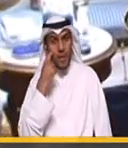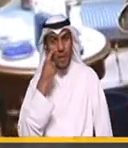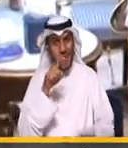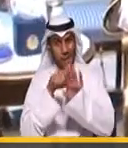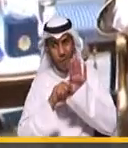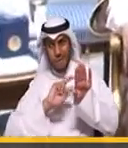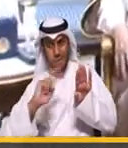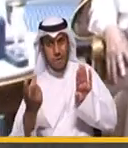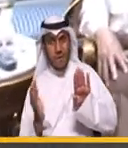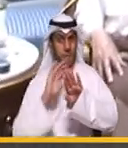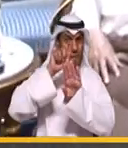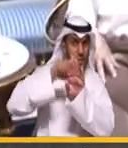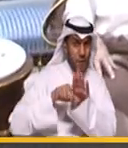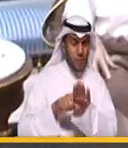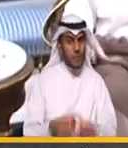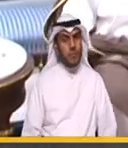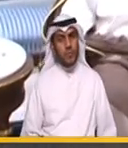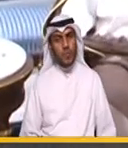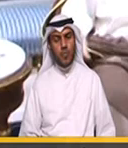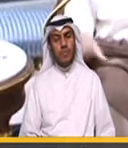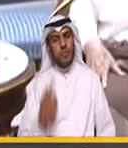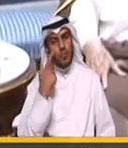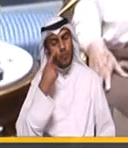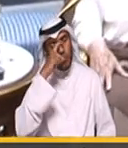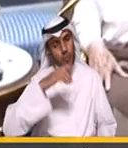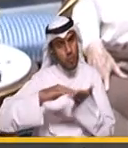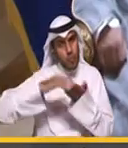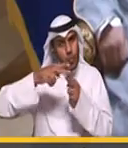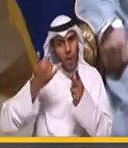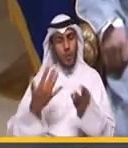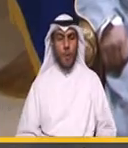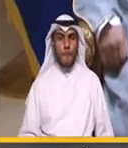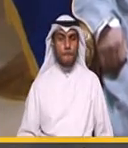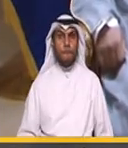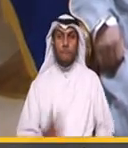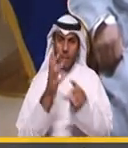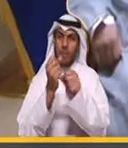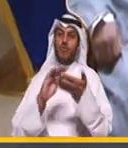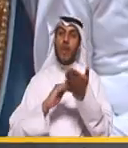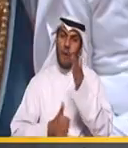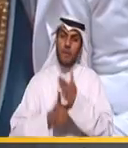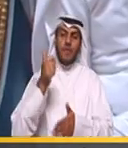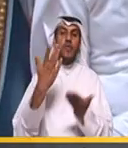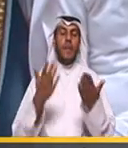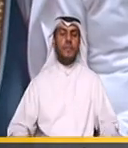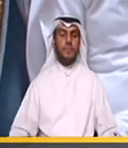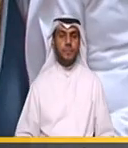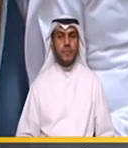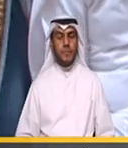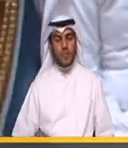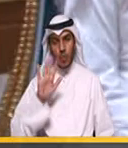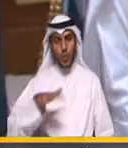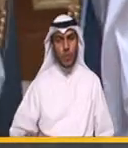ضد مصلحة بلده، متمنيا سموه لهم دوام التوفيق والنجاح. حضر المقابلات